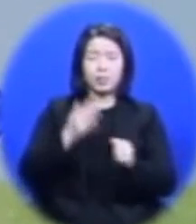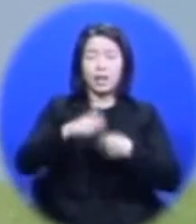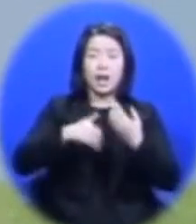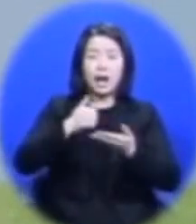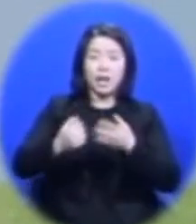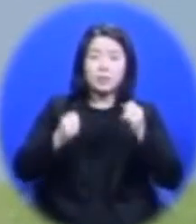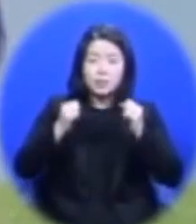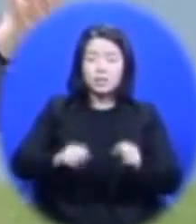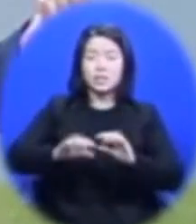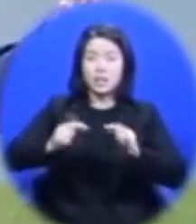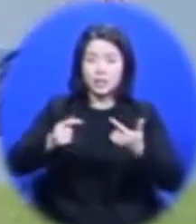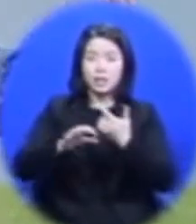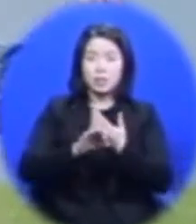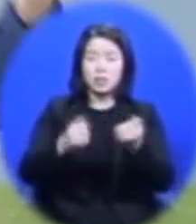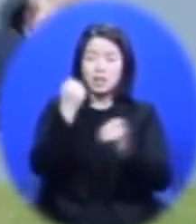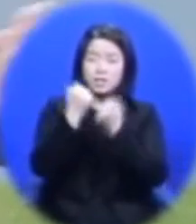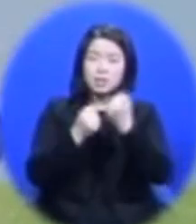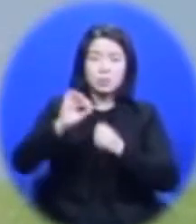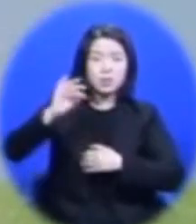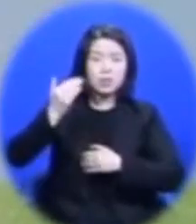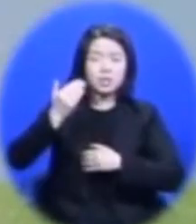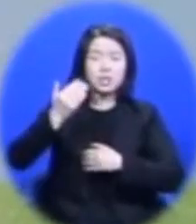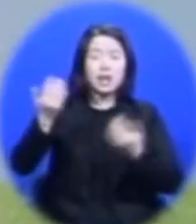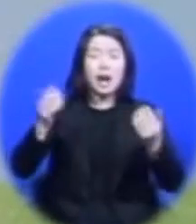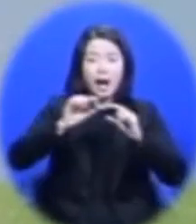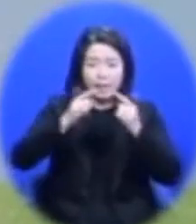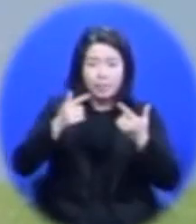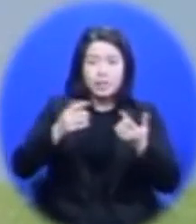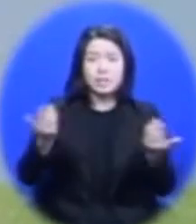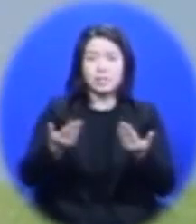하나님이 안 계시다면 설명이 안 되는 일이 한둘이 아닙니다.